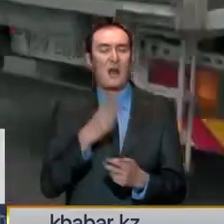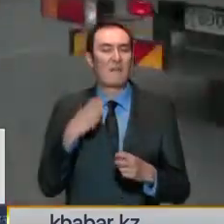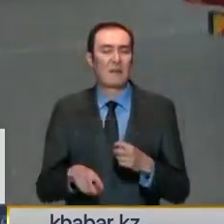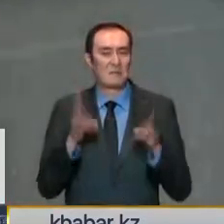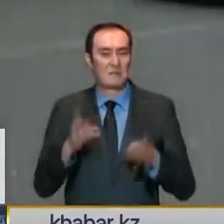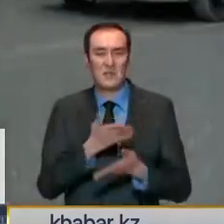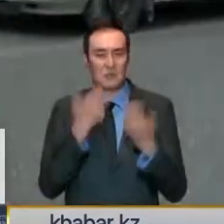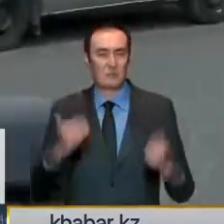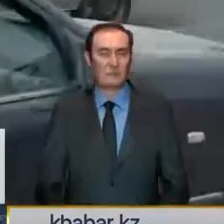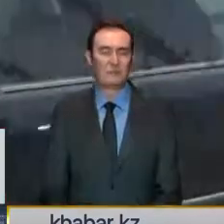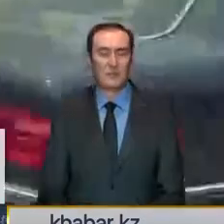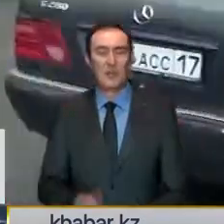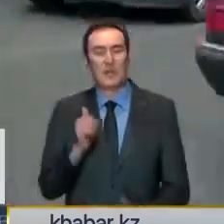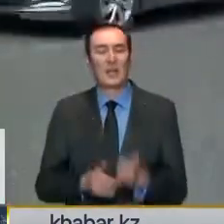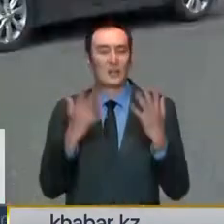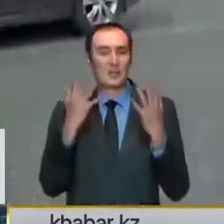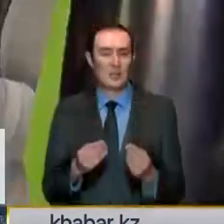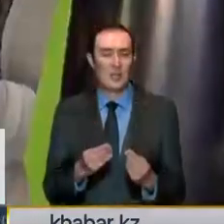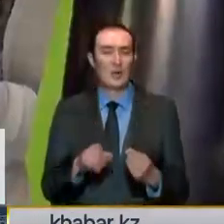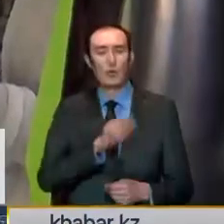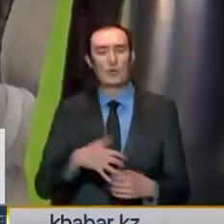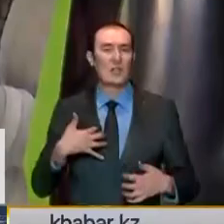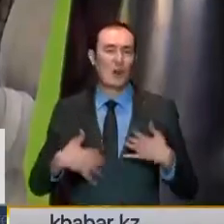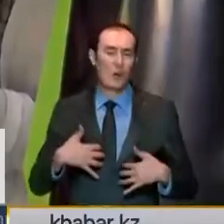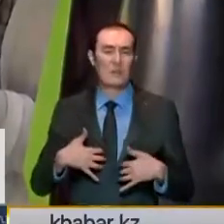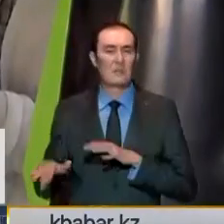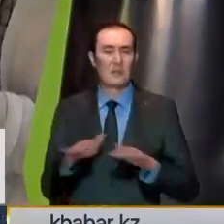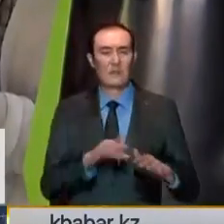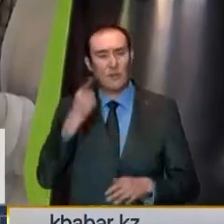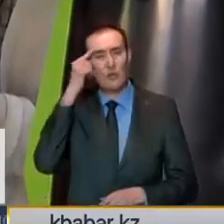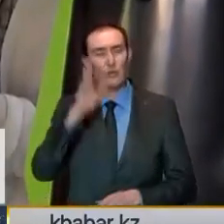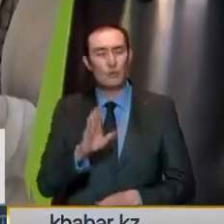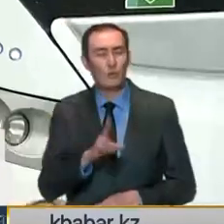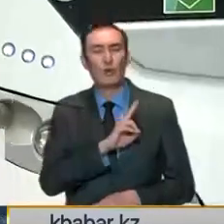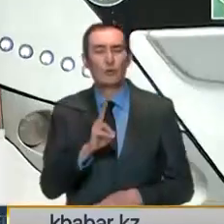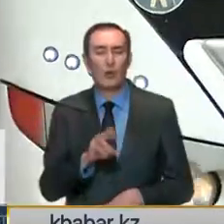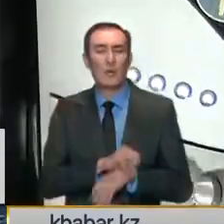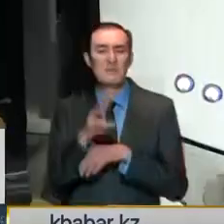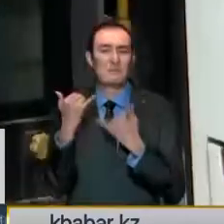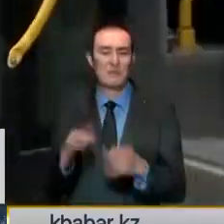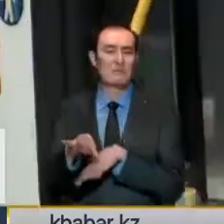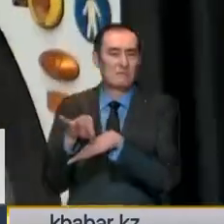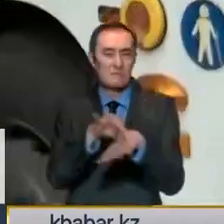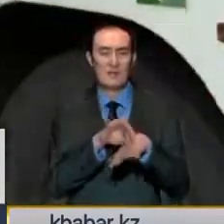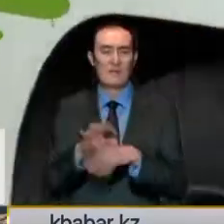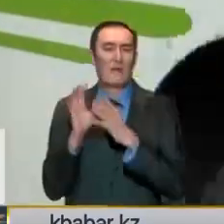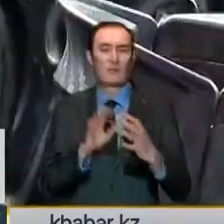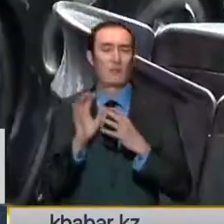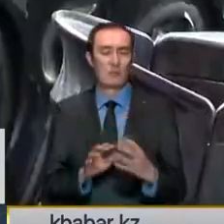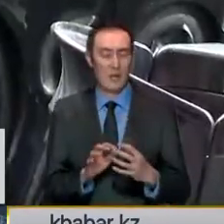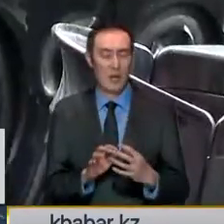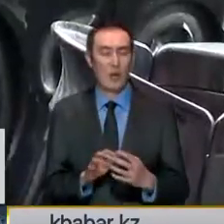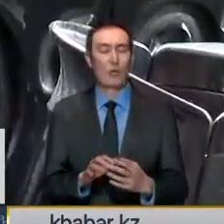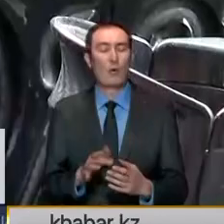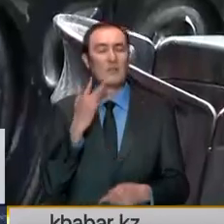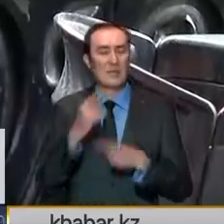аварийной ситуации. Ежедневно горожане торопятся по делам, редко задумываясь о тех, кто обеспечивает их перемещение по городу.